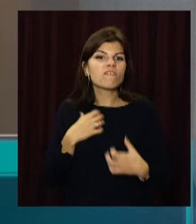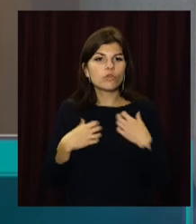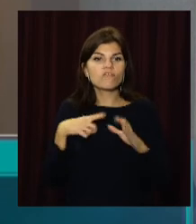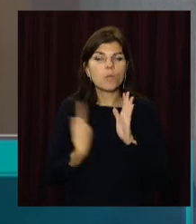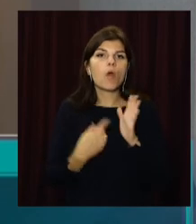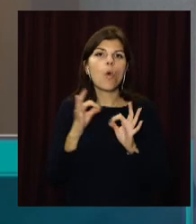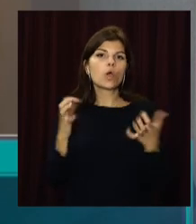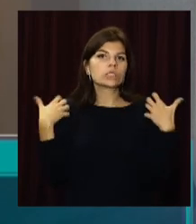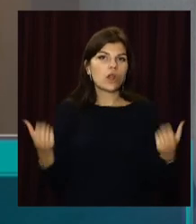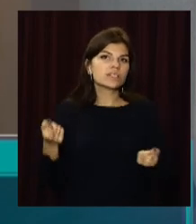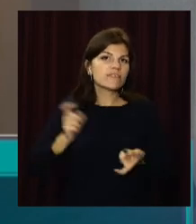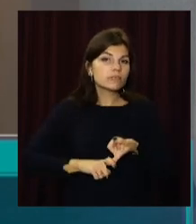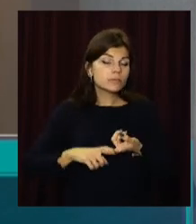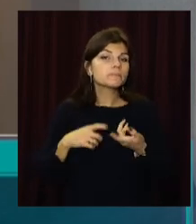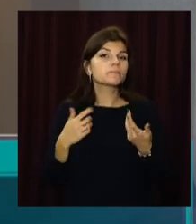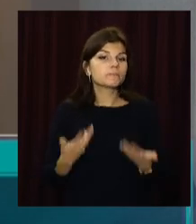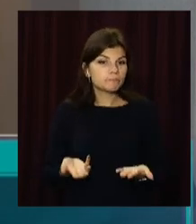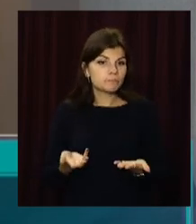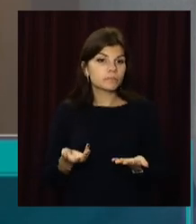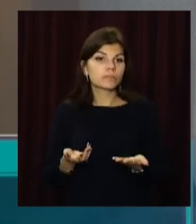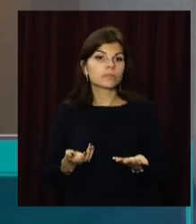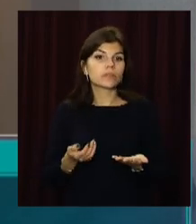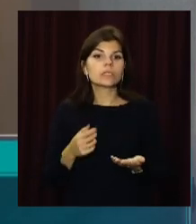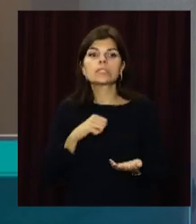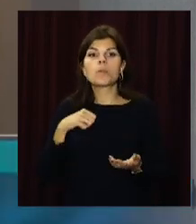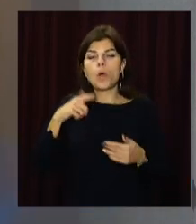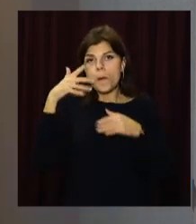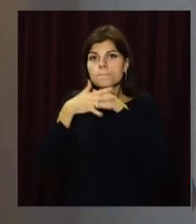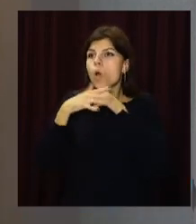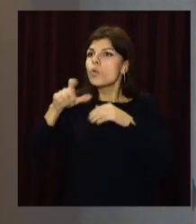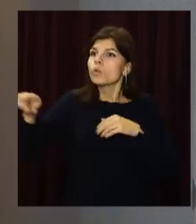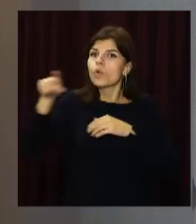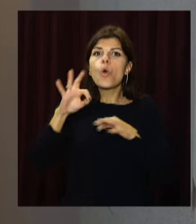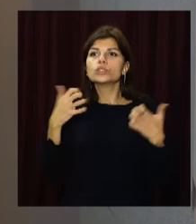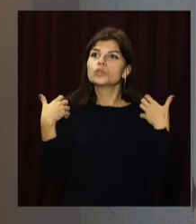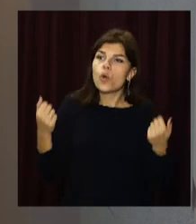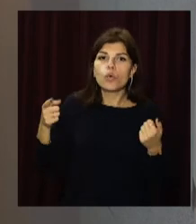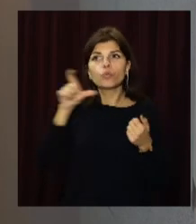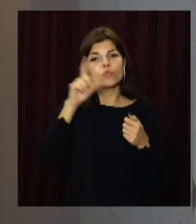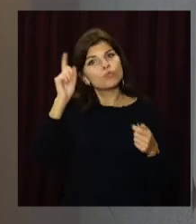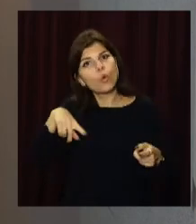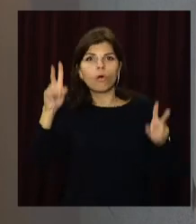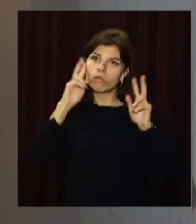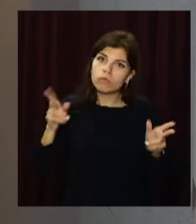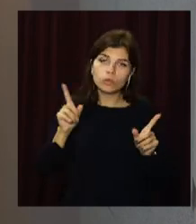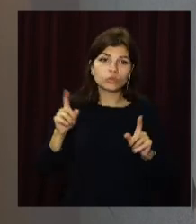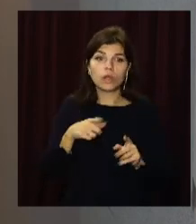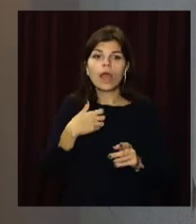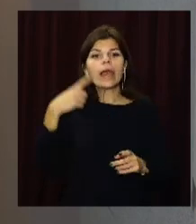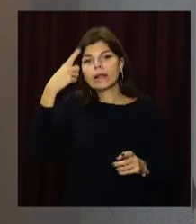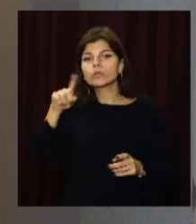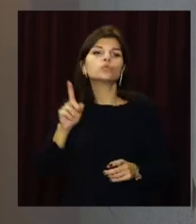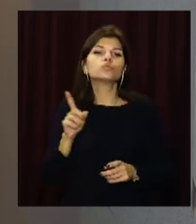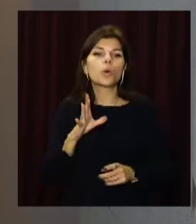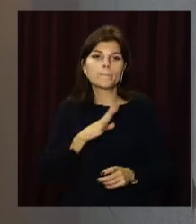вопросы здравоохранения и само понимание общества о здоровье. И один из наших проектов это